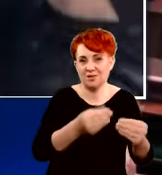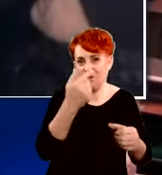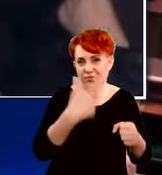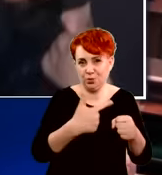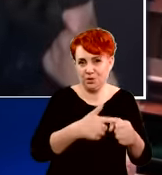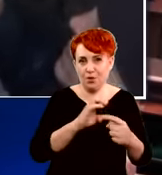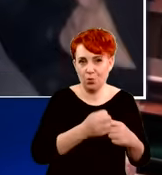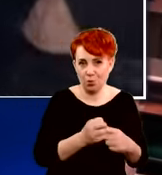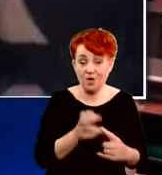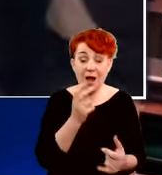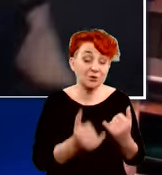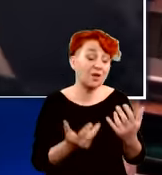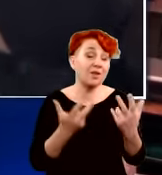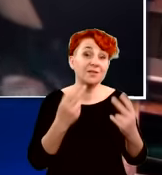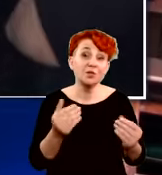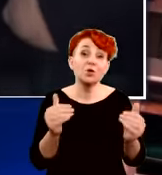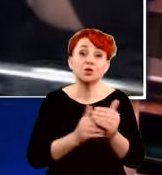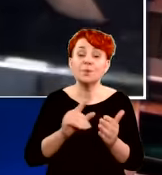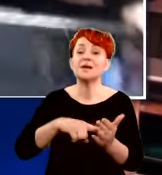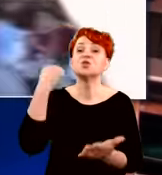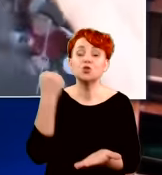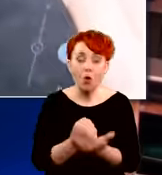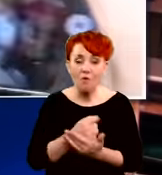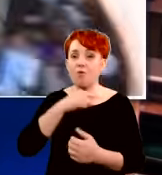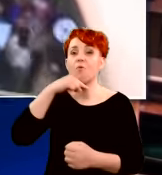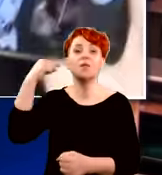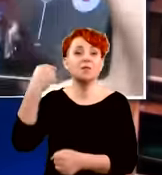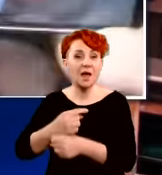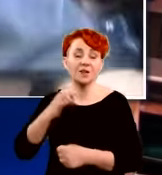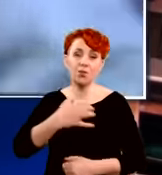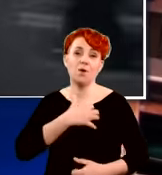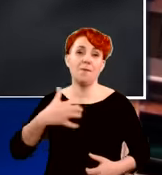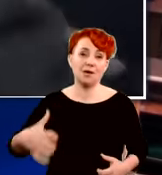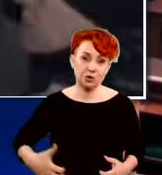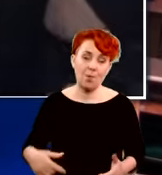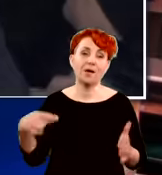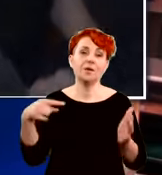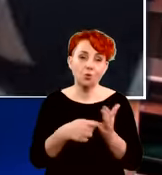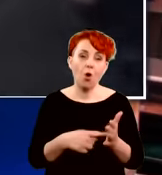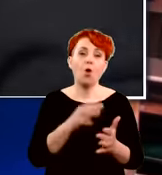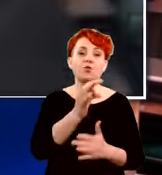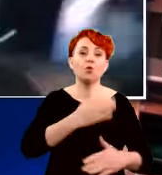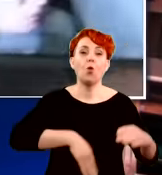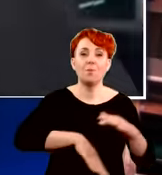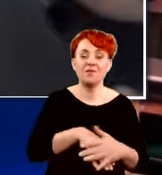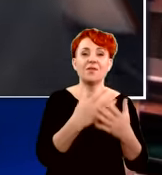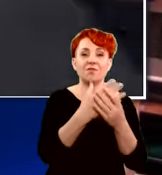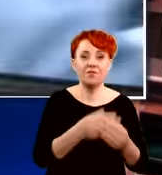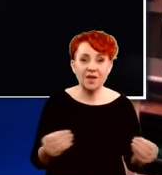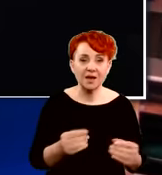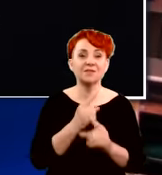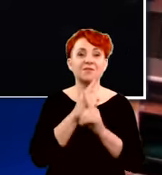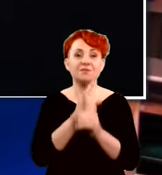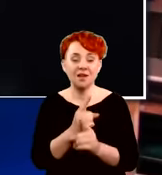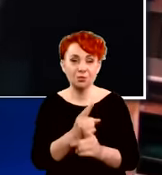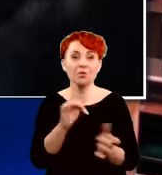ewentualnie w najgorszym wypadku wydać ponowne postanowienie przez marszałka o wygaszeniu mandatów w oparciu o wpis w Krajowym